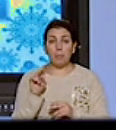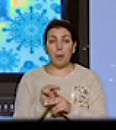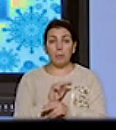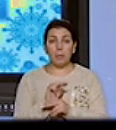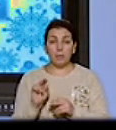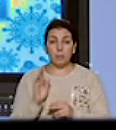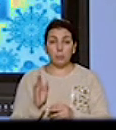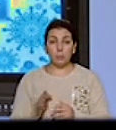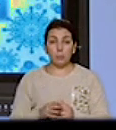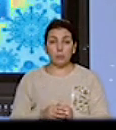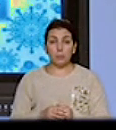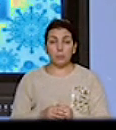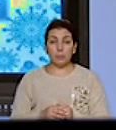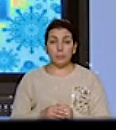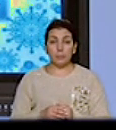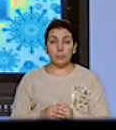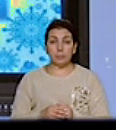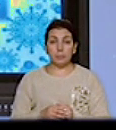Поправит.